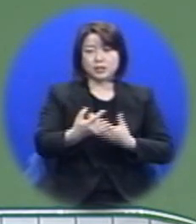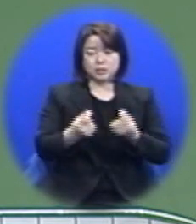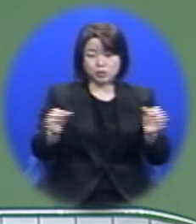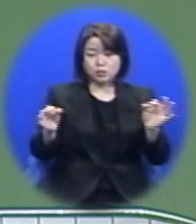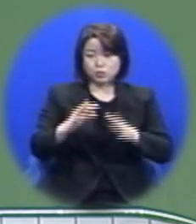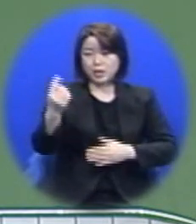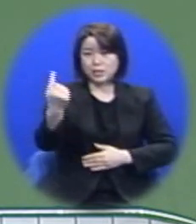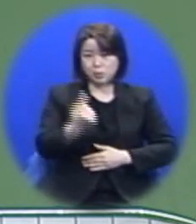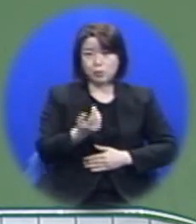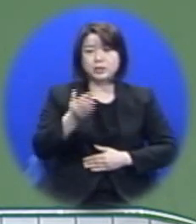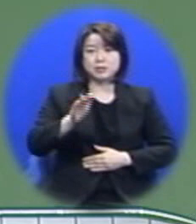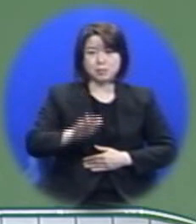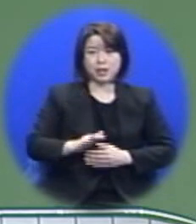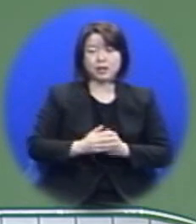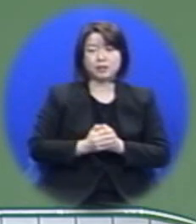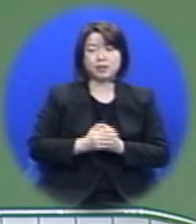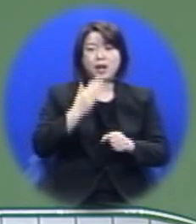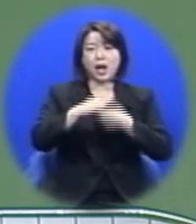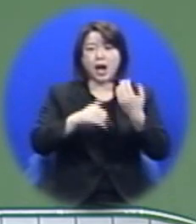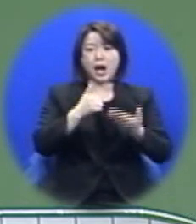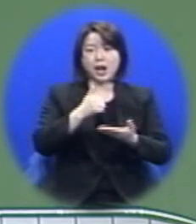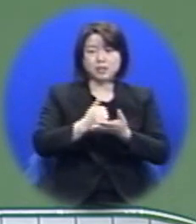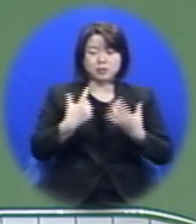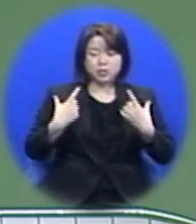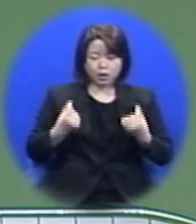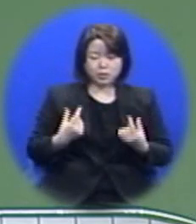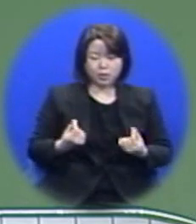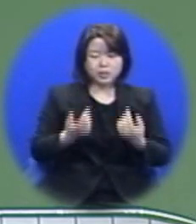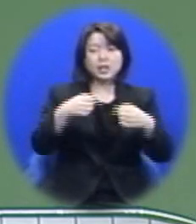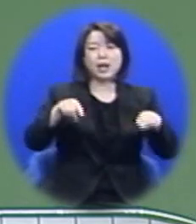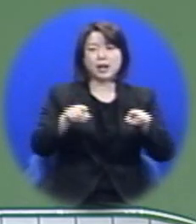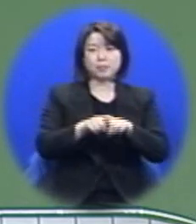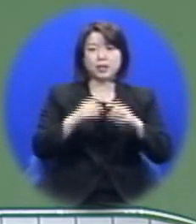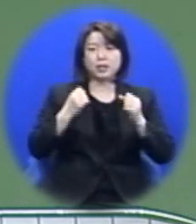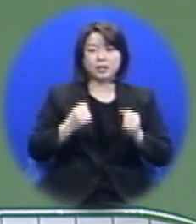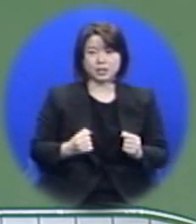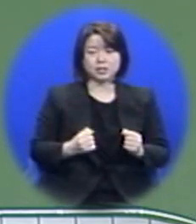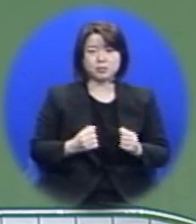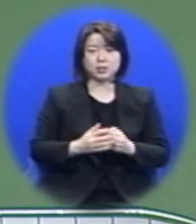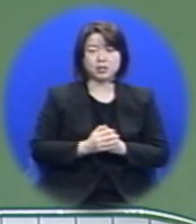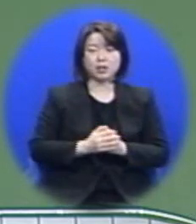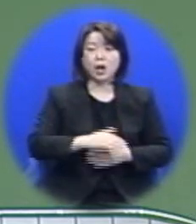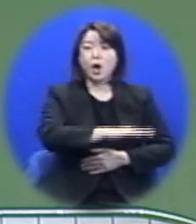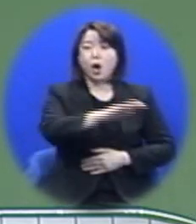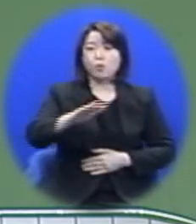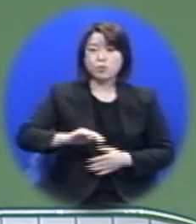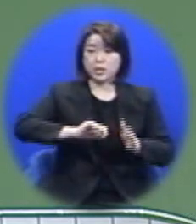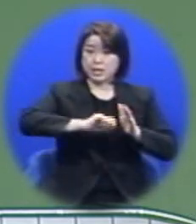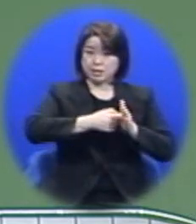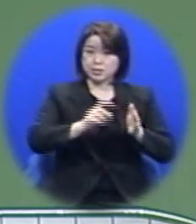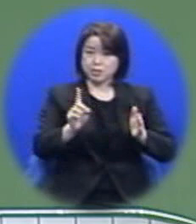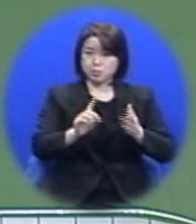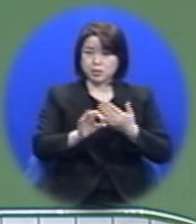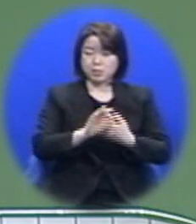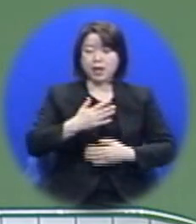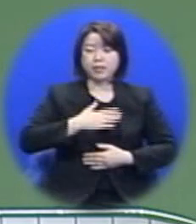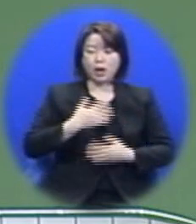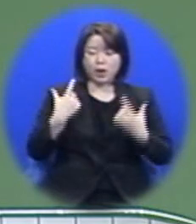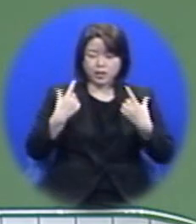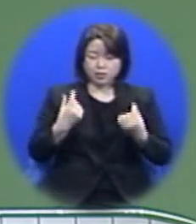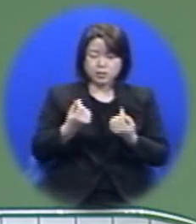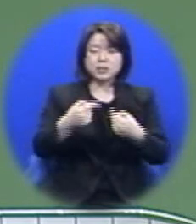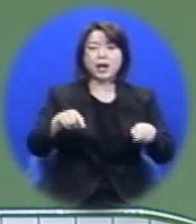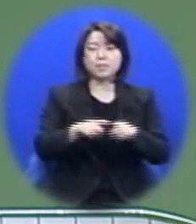오지만 그래도 하나님은 여전히 함께 계십니다. 우리에게 열쇠는 나와 여전히 함께 계시는